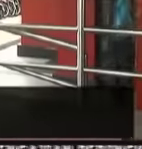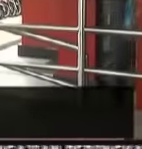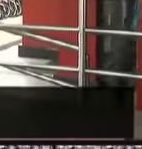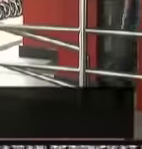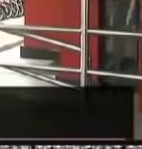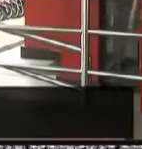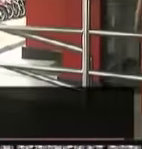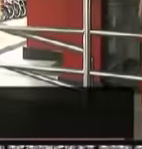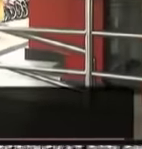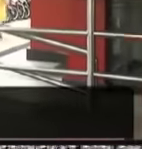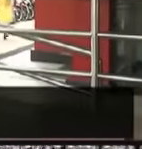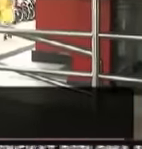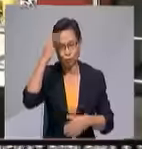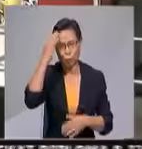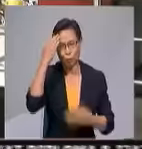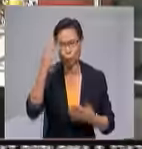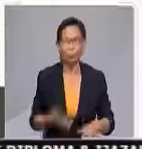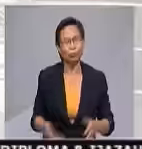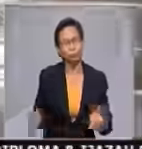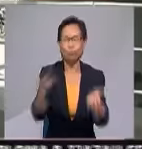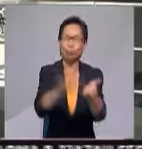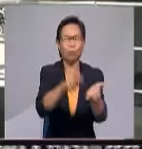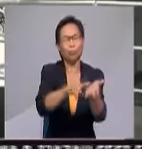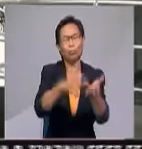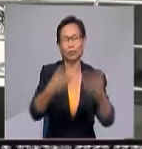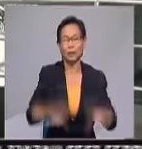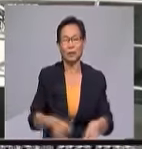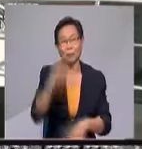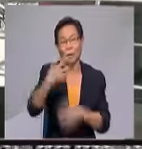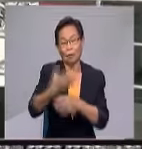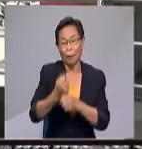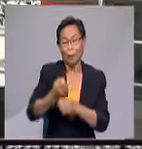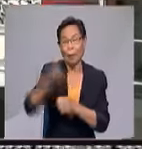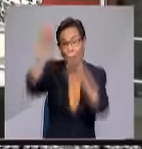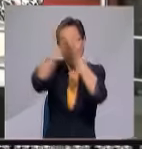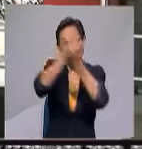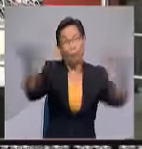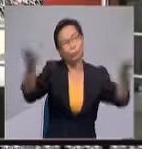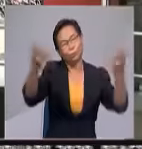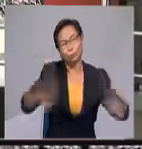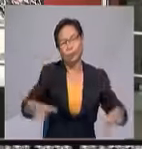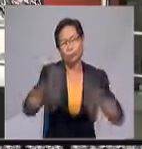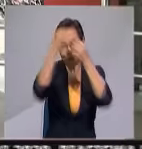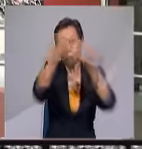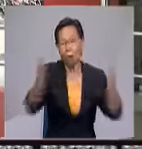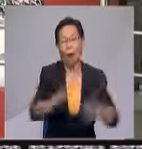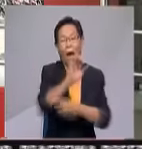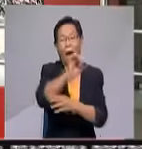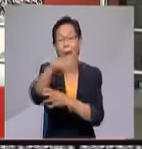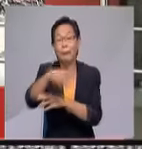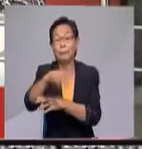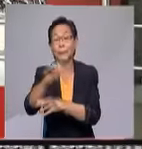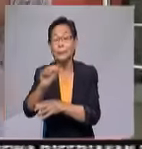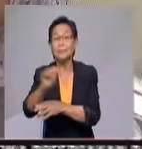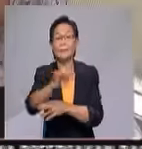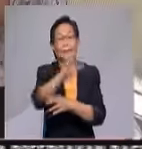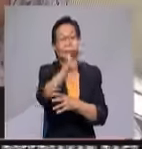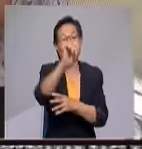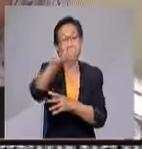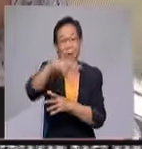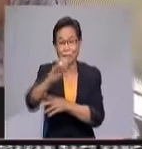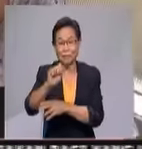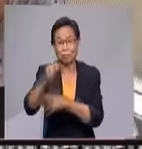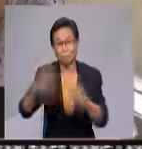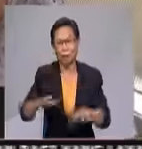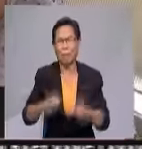Memang tahu. Kat dah dah. Sebab dapat notification kan. Untuk dekat apps tu dia akan appear. Apa ni,